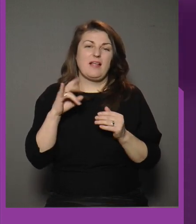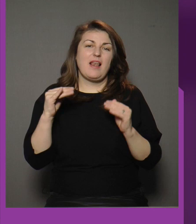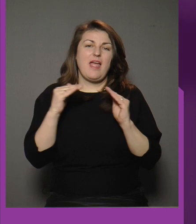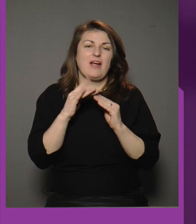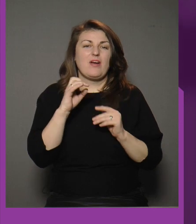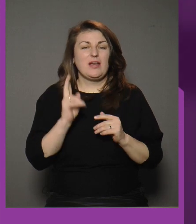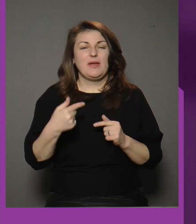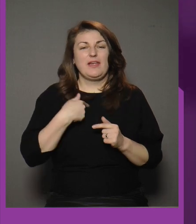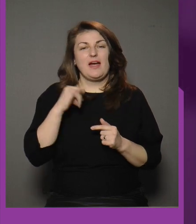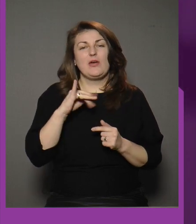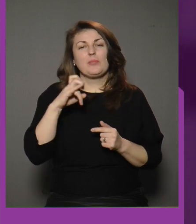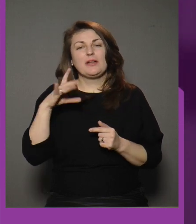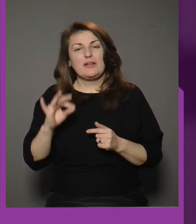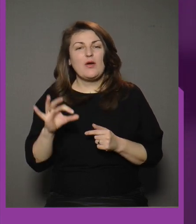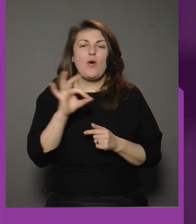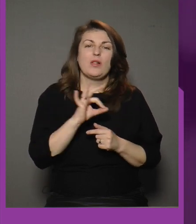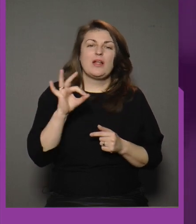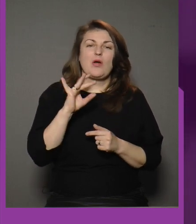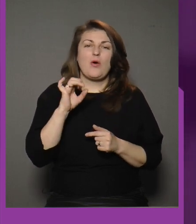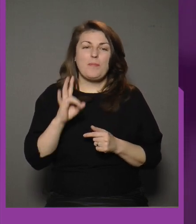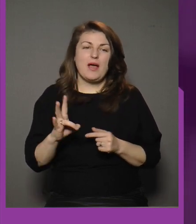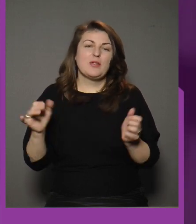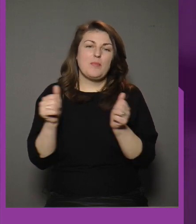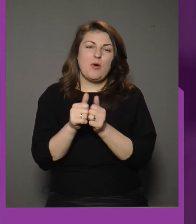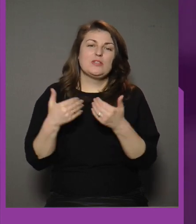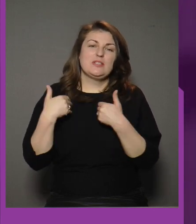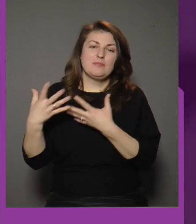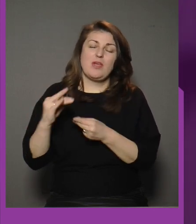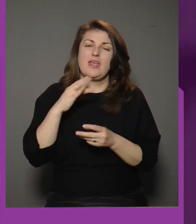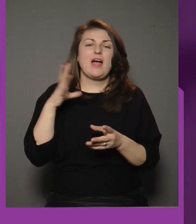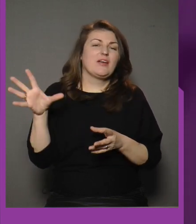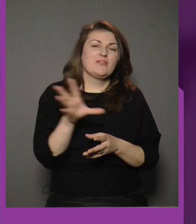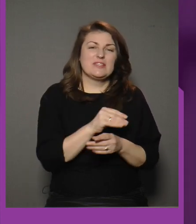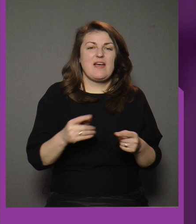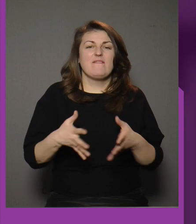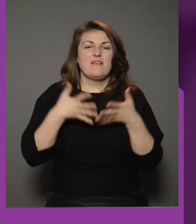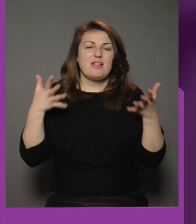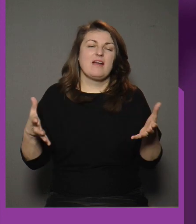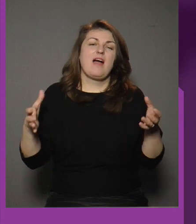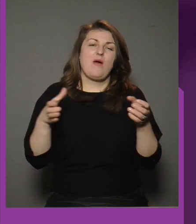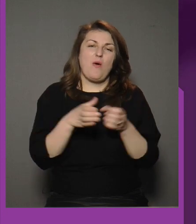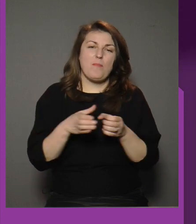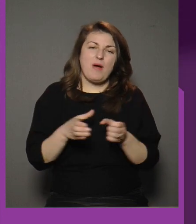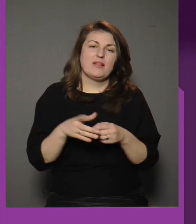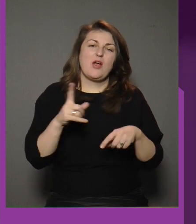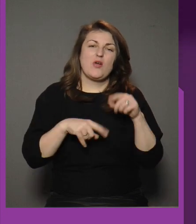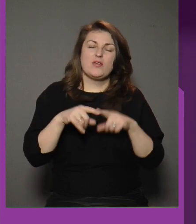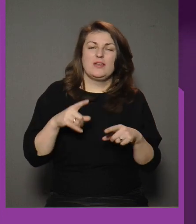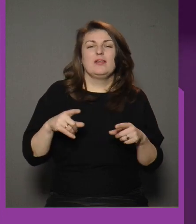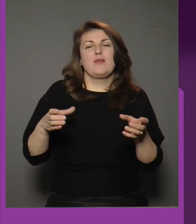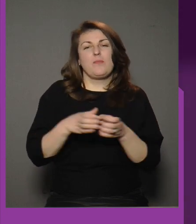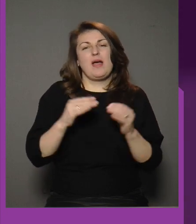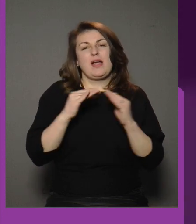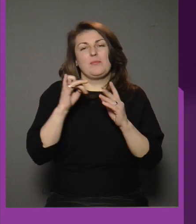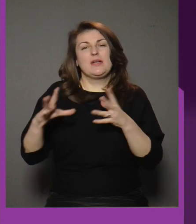Ігор Мартиненко, Олена Акопян поруч зі мною, як і вся велика команда, родина каналу Еквалімпік. І, звісно,